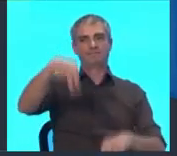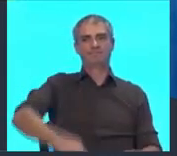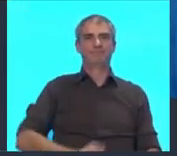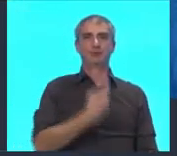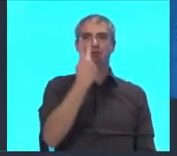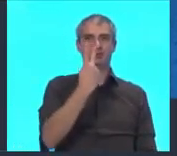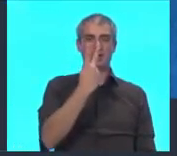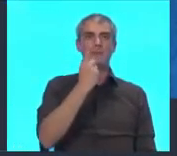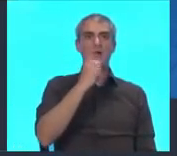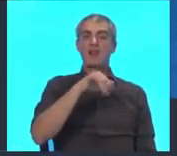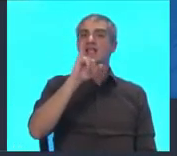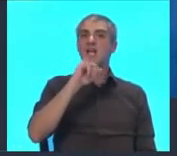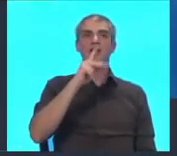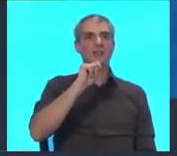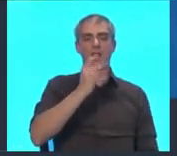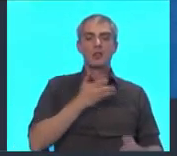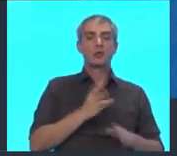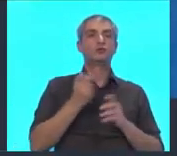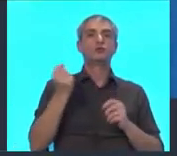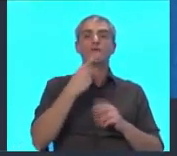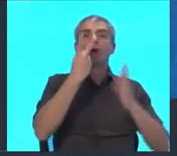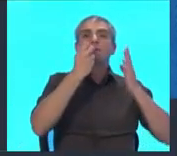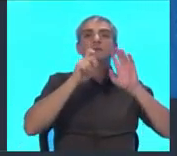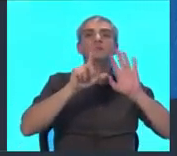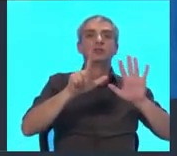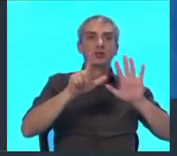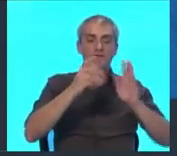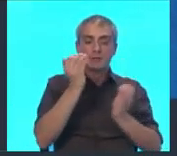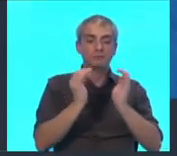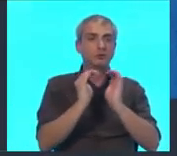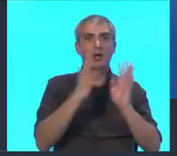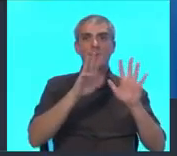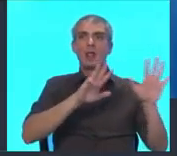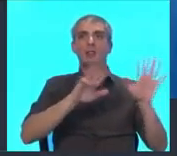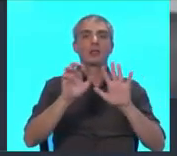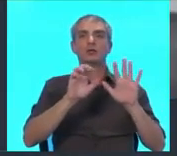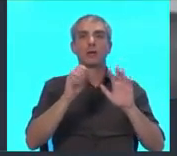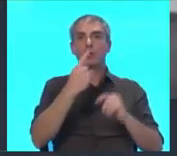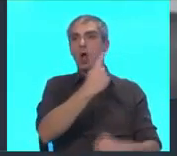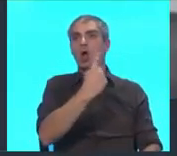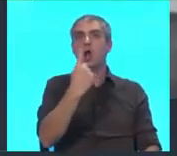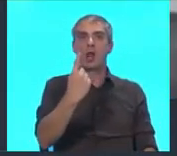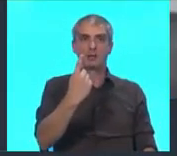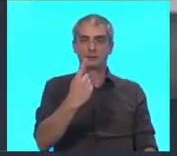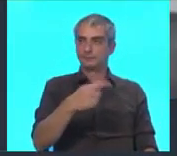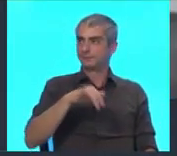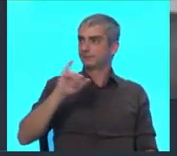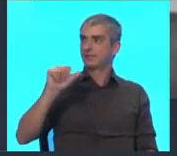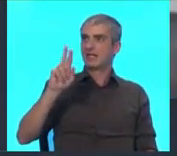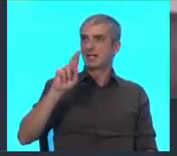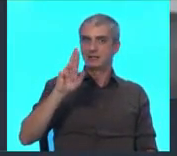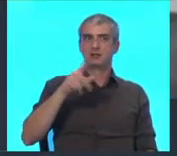אבל יאיר ותהל נולדו בשבוע 27, כשמשקלם בערך 900 גרם כל אחד. יאיר, יש לו